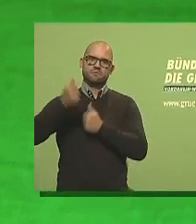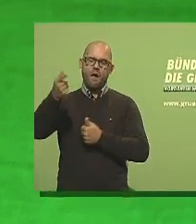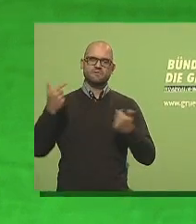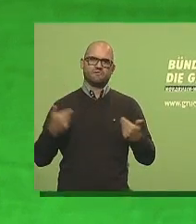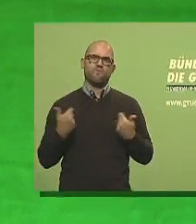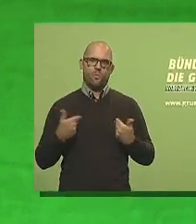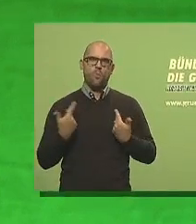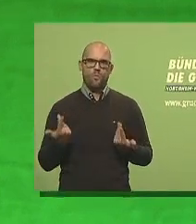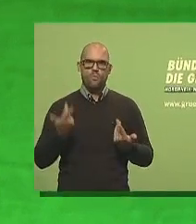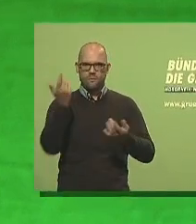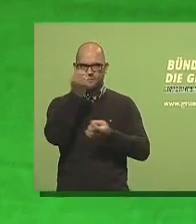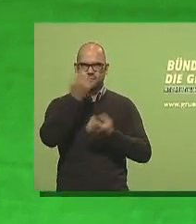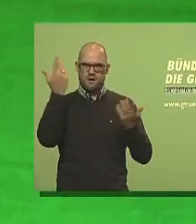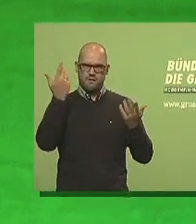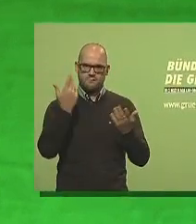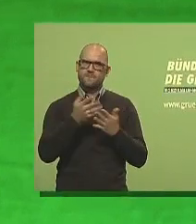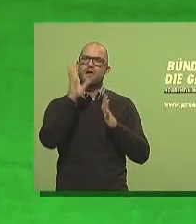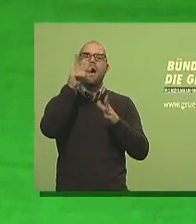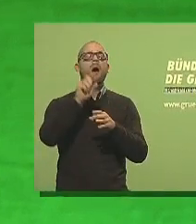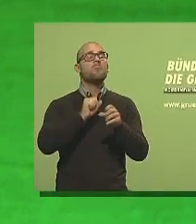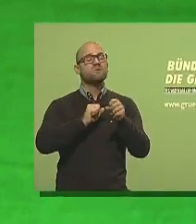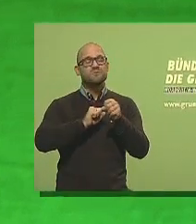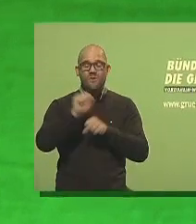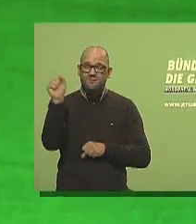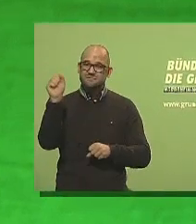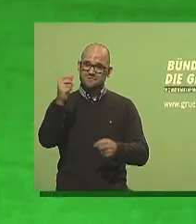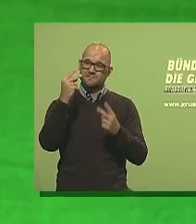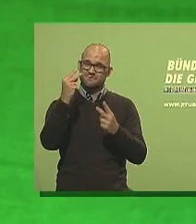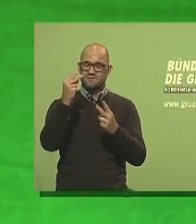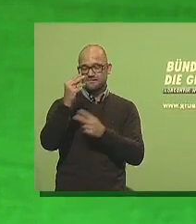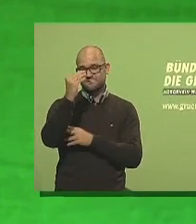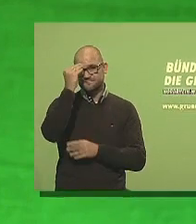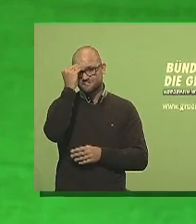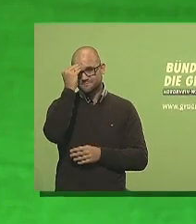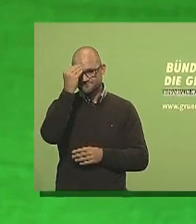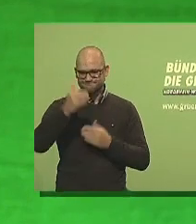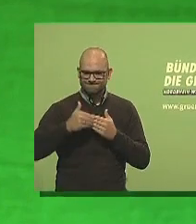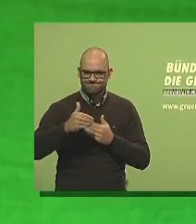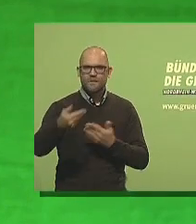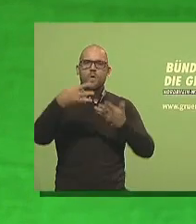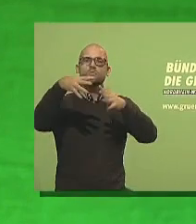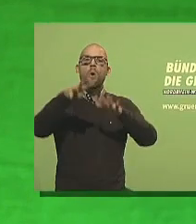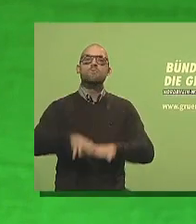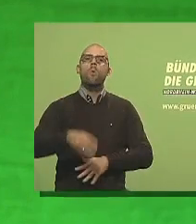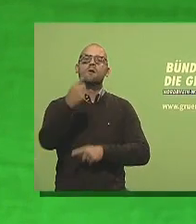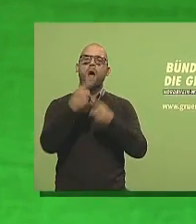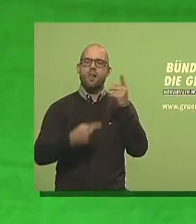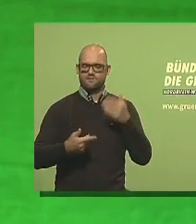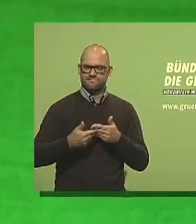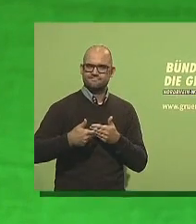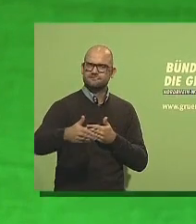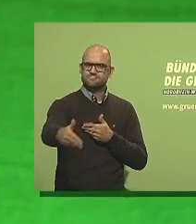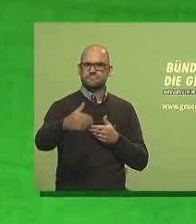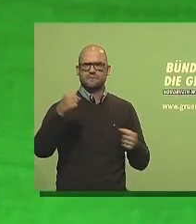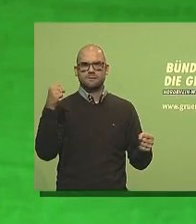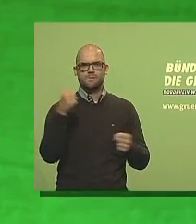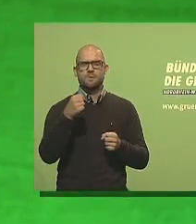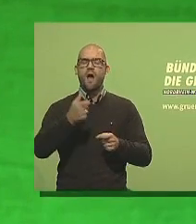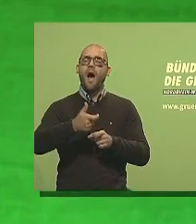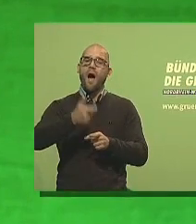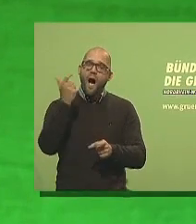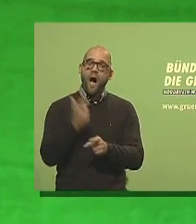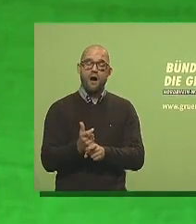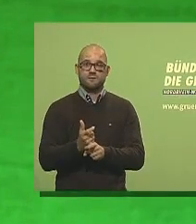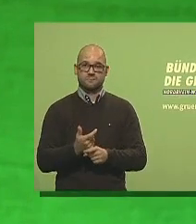soll uns nicht darüber hinwegtäuschen, dass die nächsten 9,5 Monate verdammt hart werden. Die